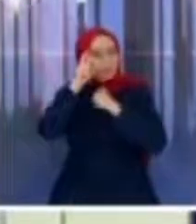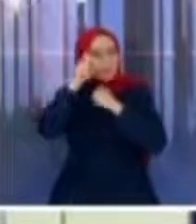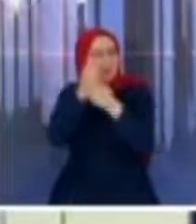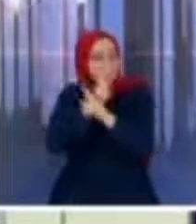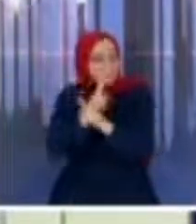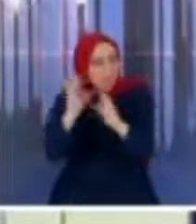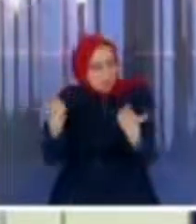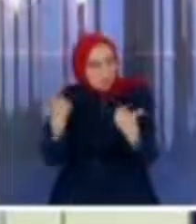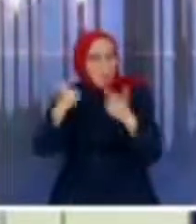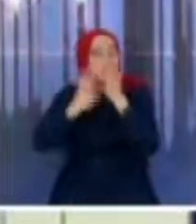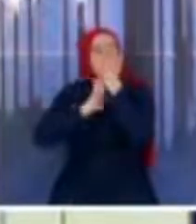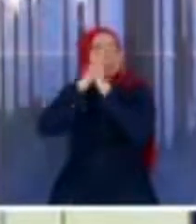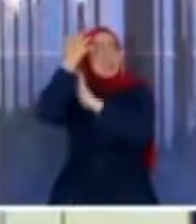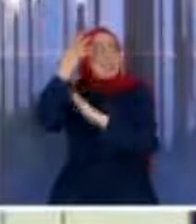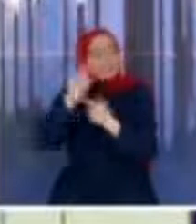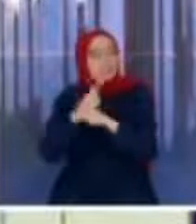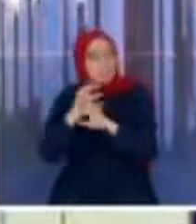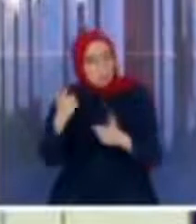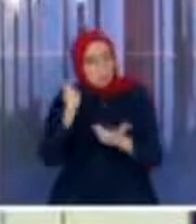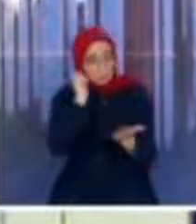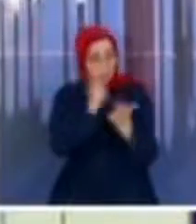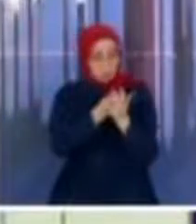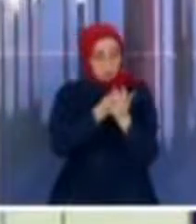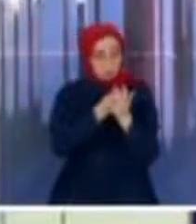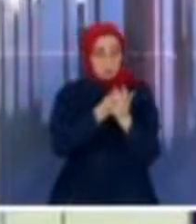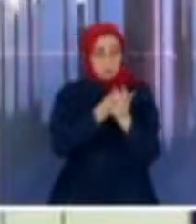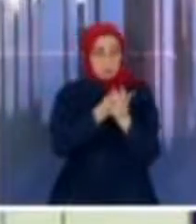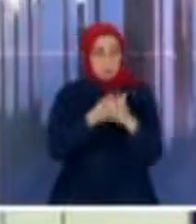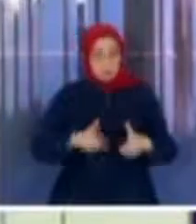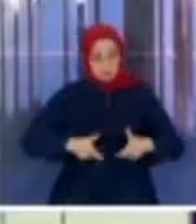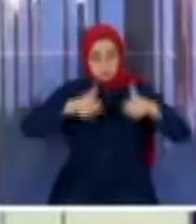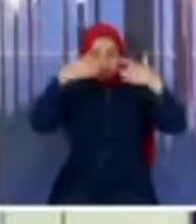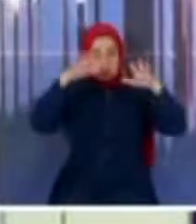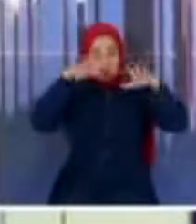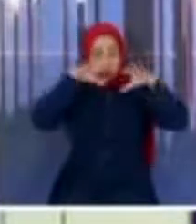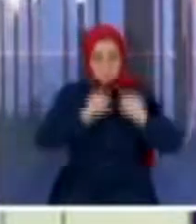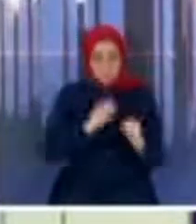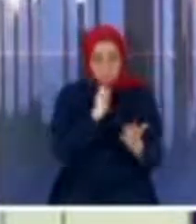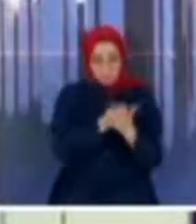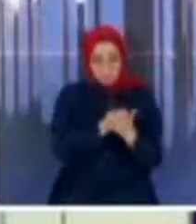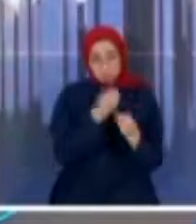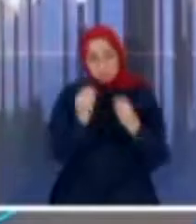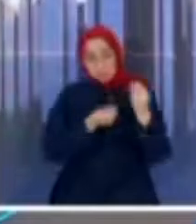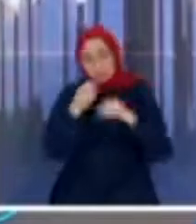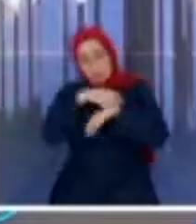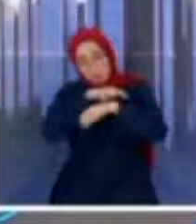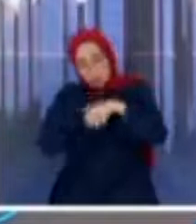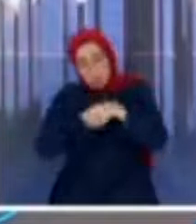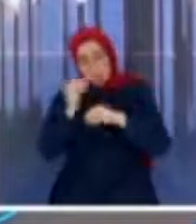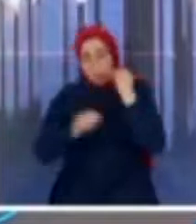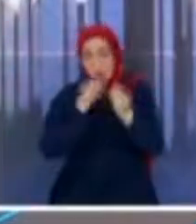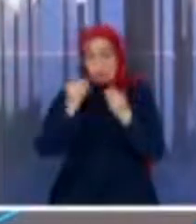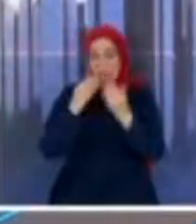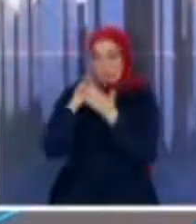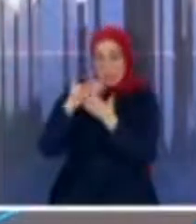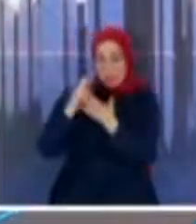بنيه باش ناخذوا بنيه حاضره، معناها عندنا تواصل مع السلطات مع الصحافه الجهويه وخاصه مع السيد الوالي في الحلقه